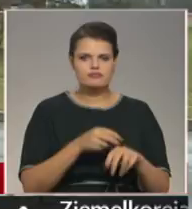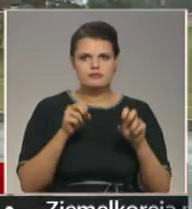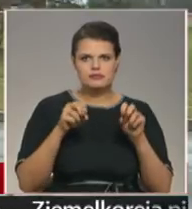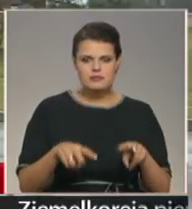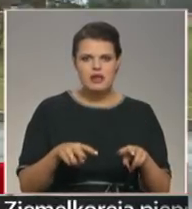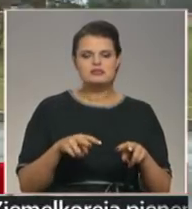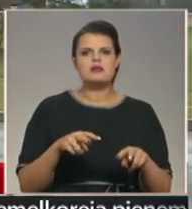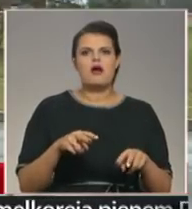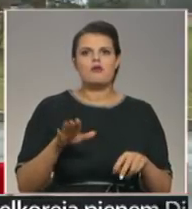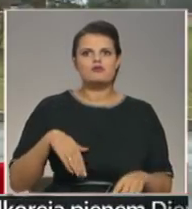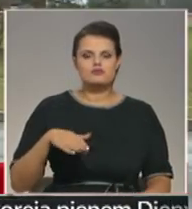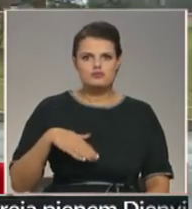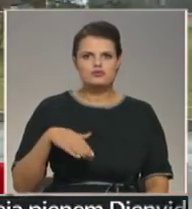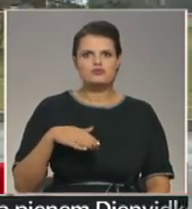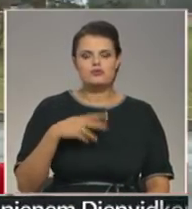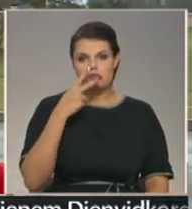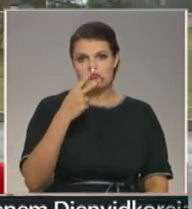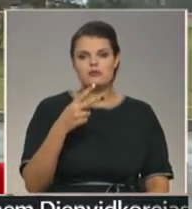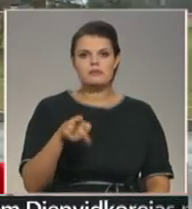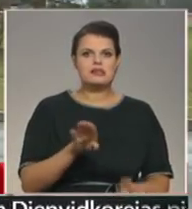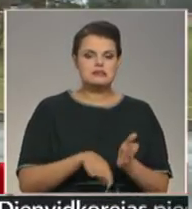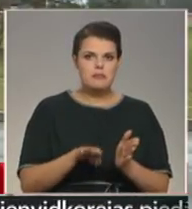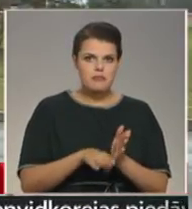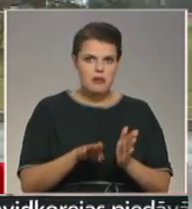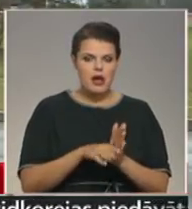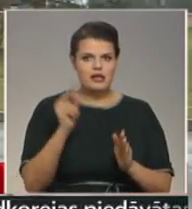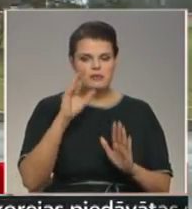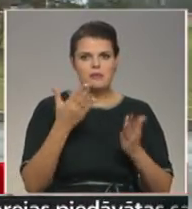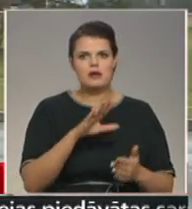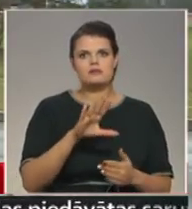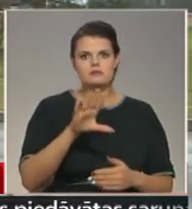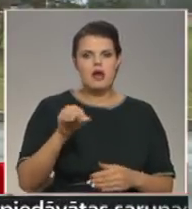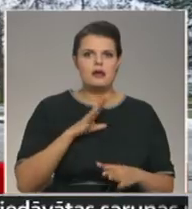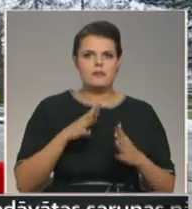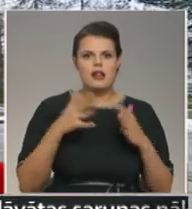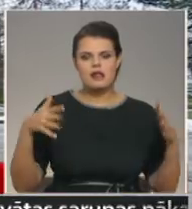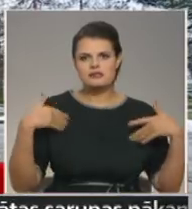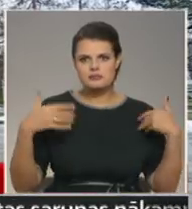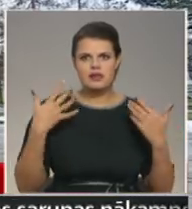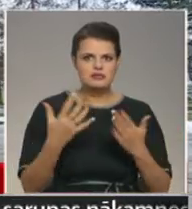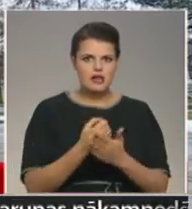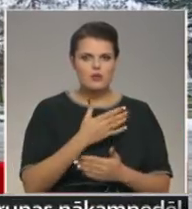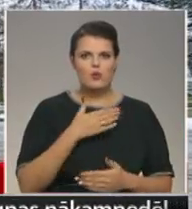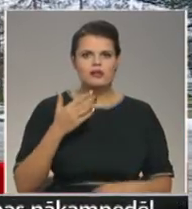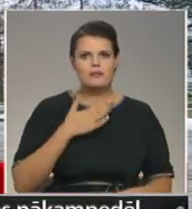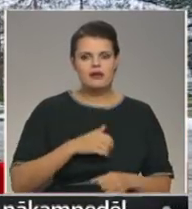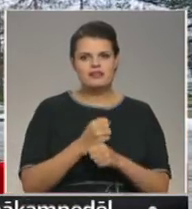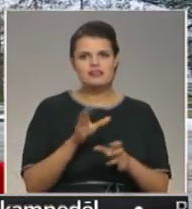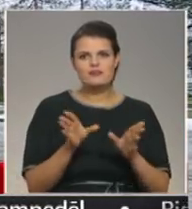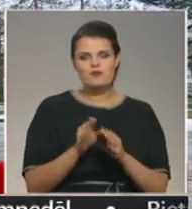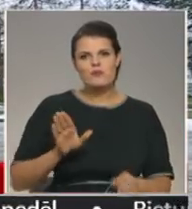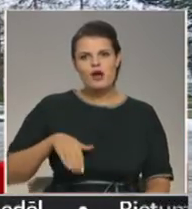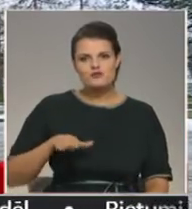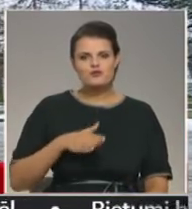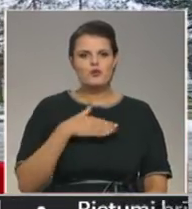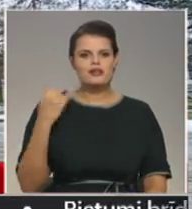iekārtiņu. No, suņa acīs tas bija tāds parasts vingrinājums, bet nu, pārējiem bija diezgan liels prieks. Ļoti patīk darbs ar sunīšiem,